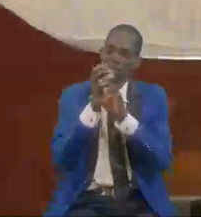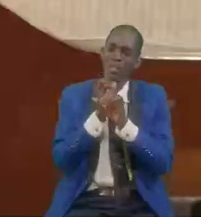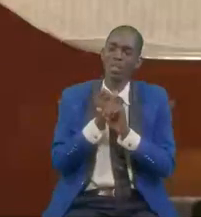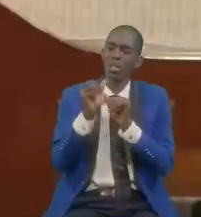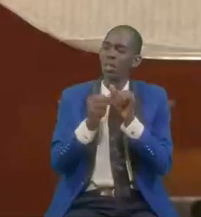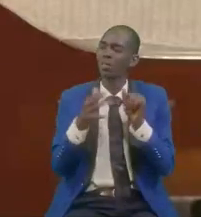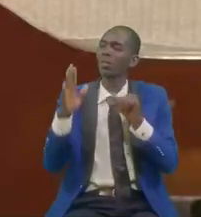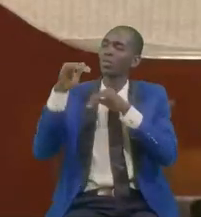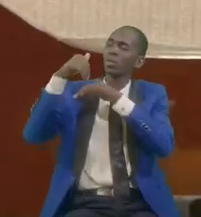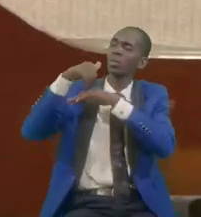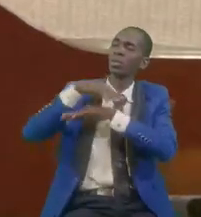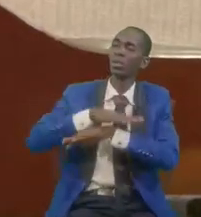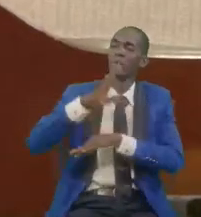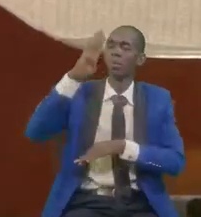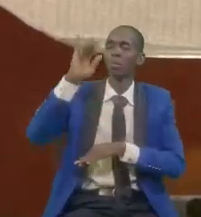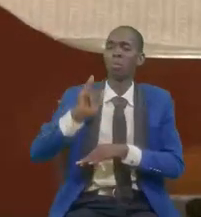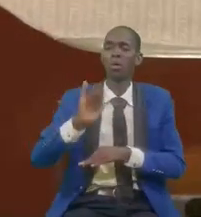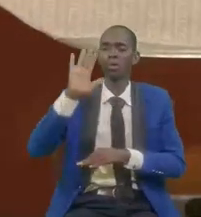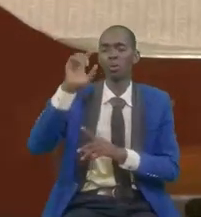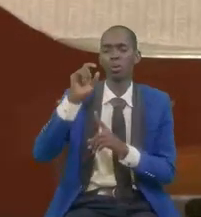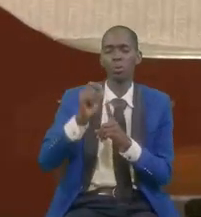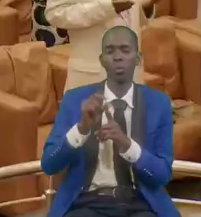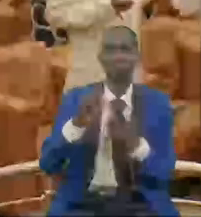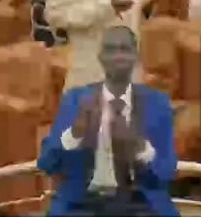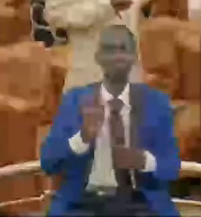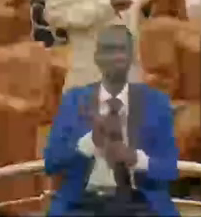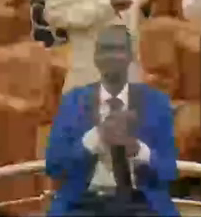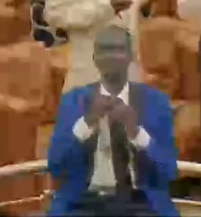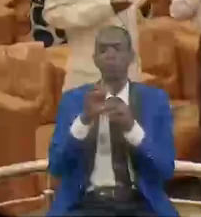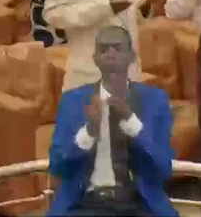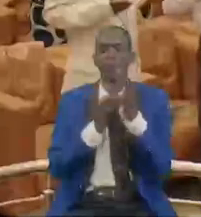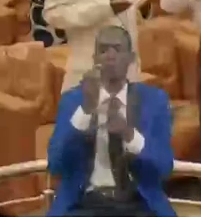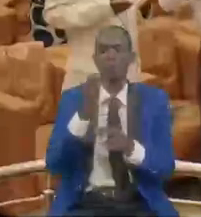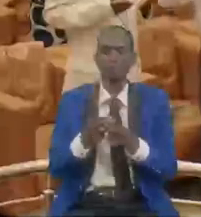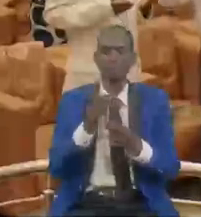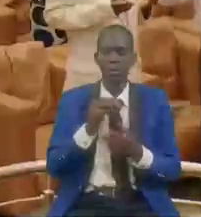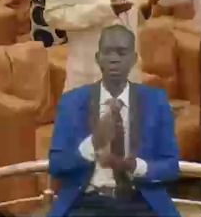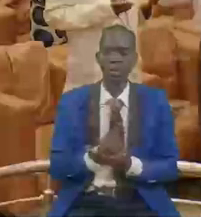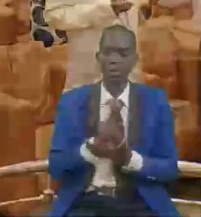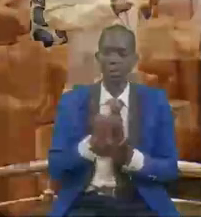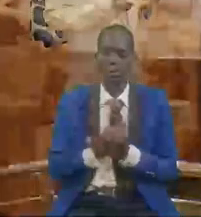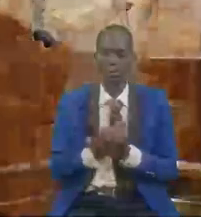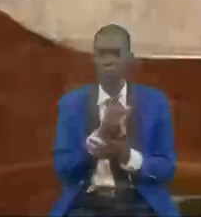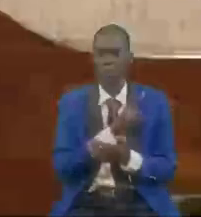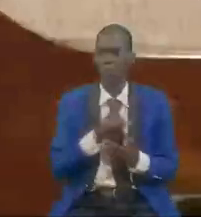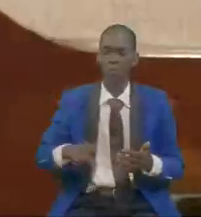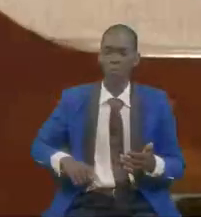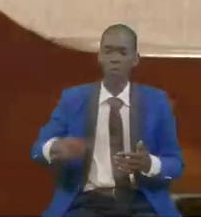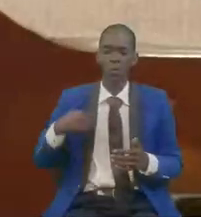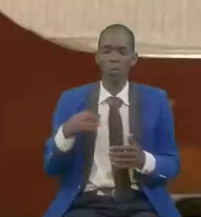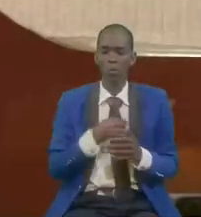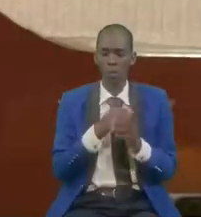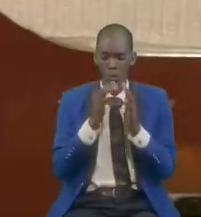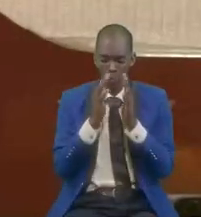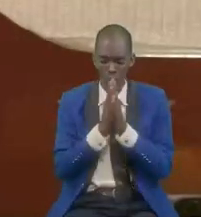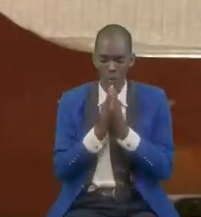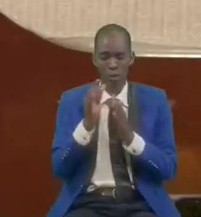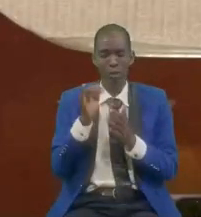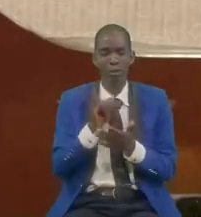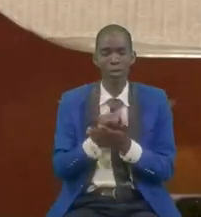parole, que nous recevions tout ce que tu nous as envoyé par la parole au nom de Jésus-Christ. Seigneur, nous prions